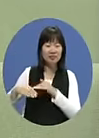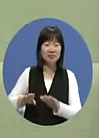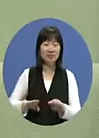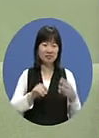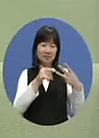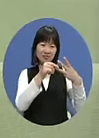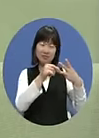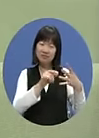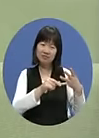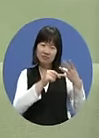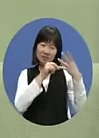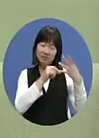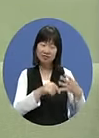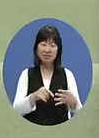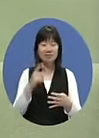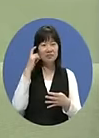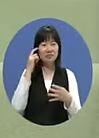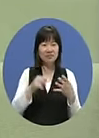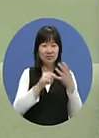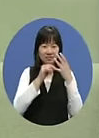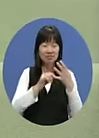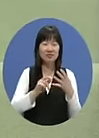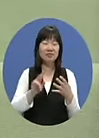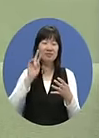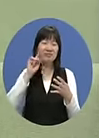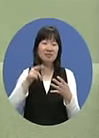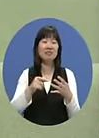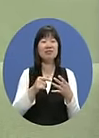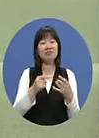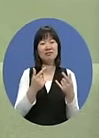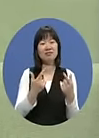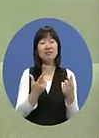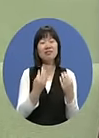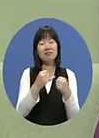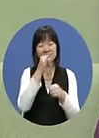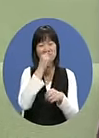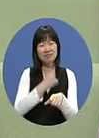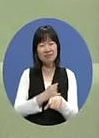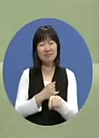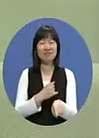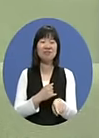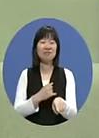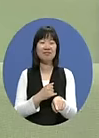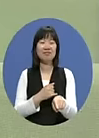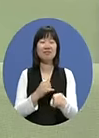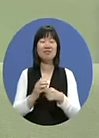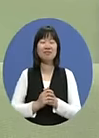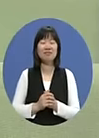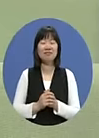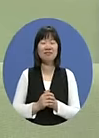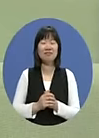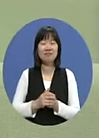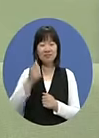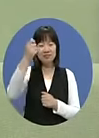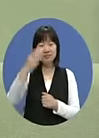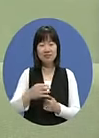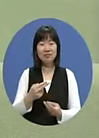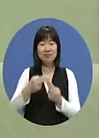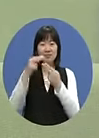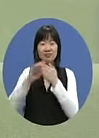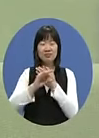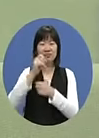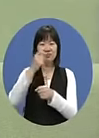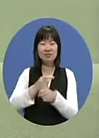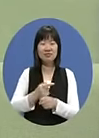3번 아니면 4번인데 해서 4번을 했는데 3번인 경우가 되게 많았어요. 근데 그게 몇 개만 쌓이면